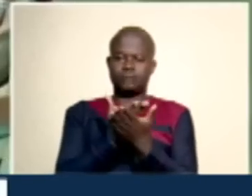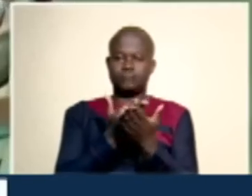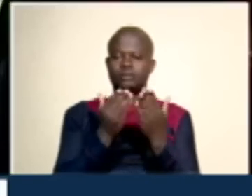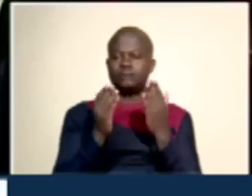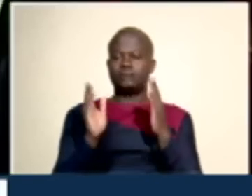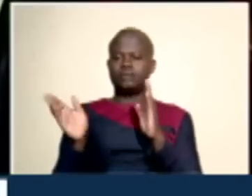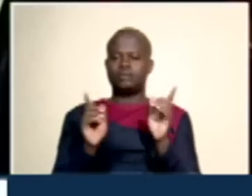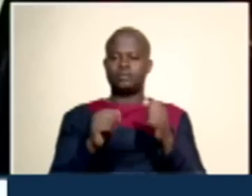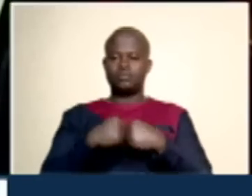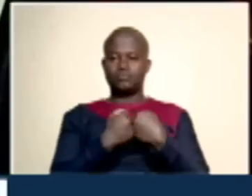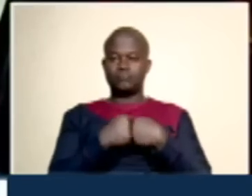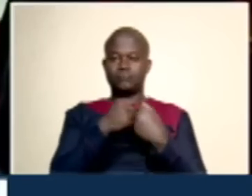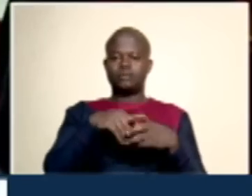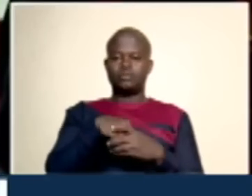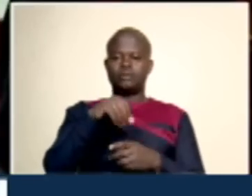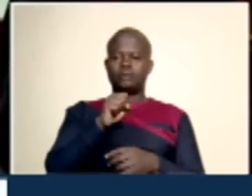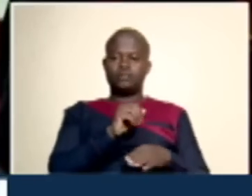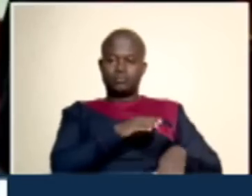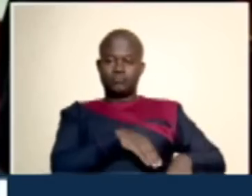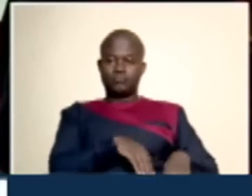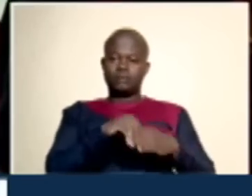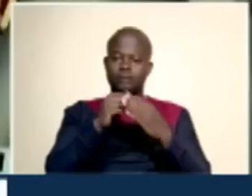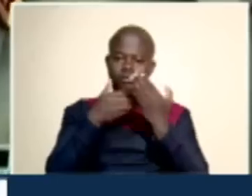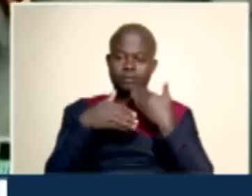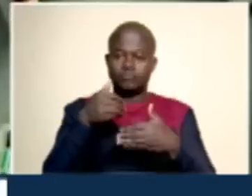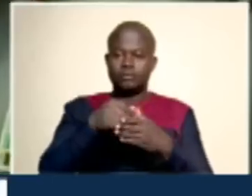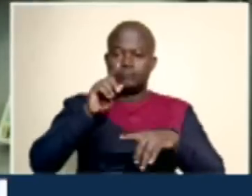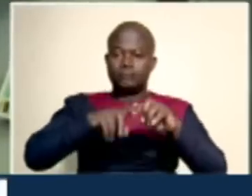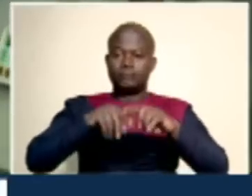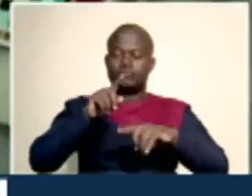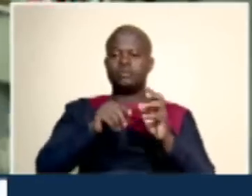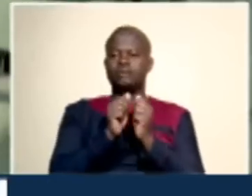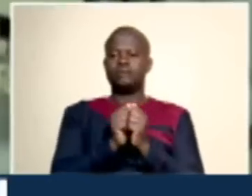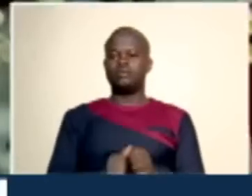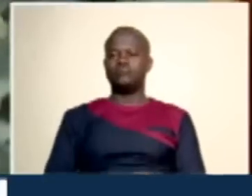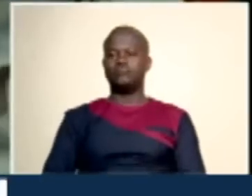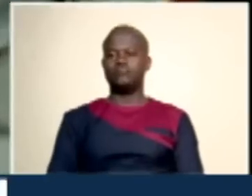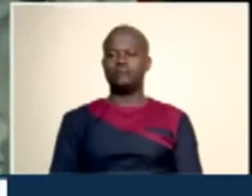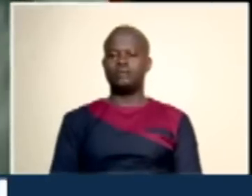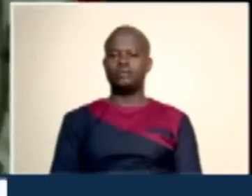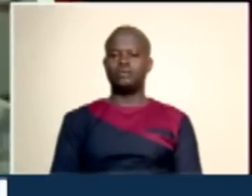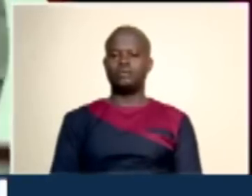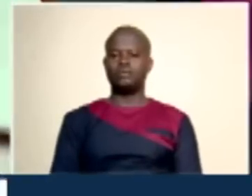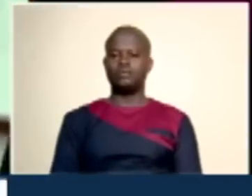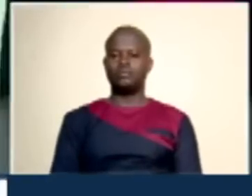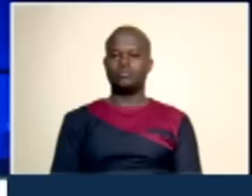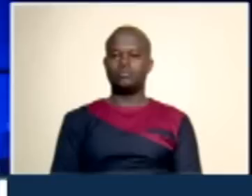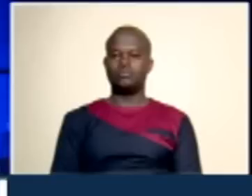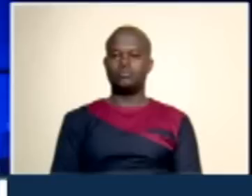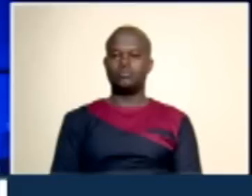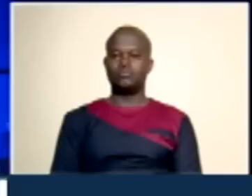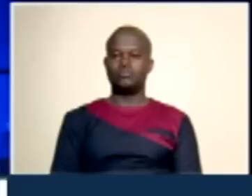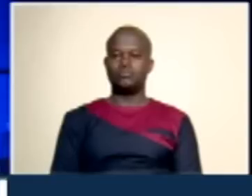impande zihanganye mu gihugu cya Sudani kuyoboka inzira y'ibiganiro bya politiki Kwizera John Patrick Televiziyo Rwanda